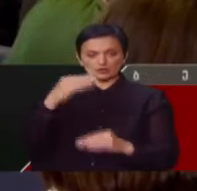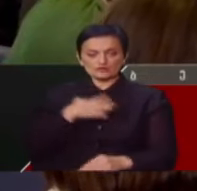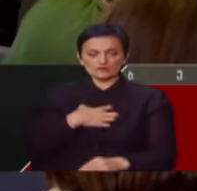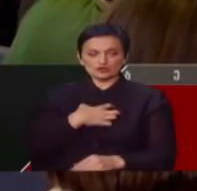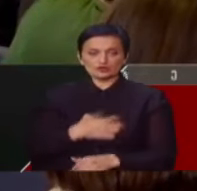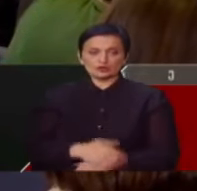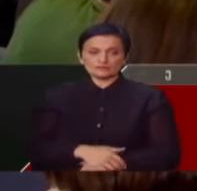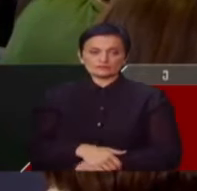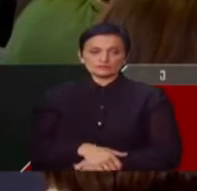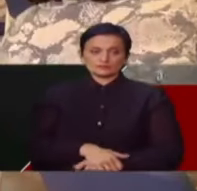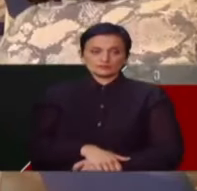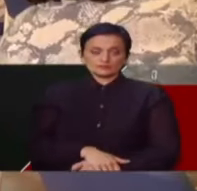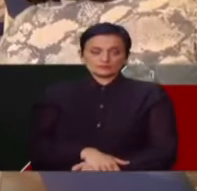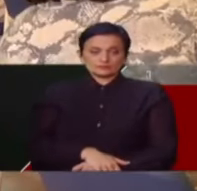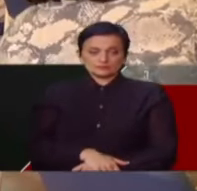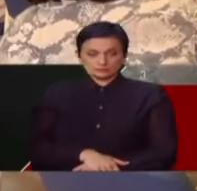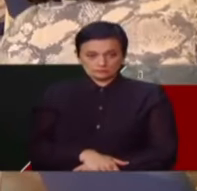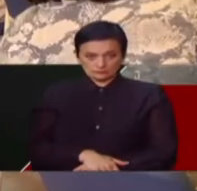მნიშვნელობაზე.